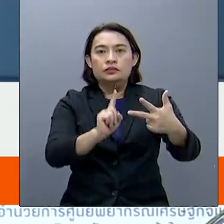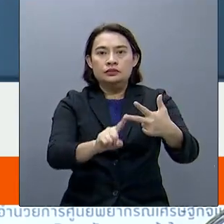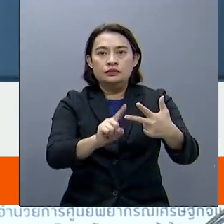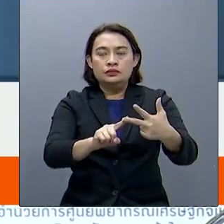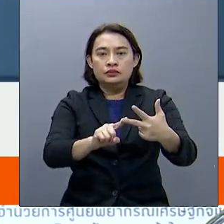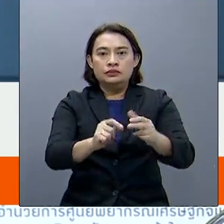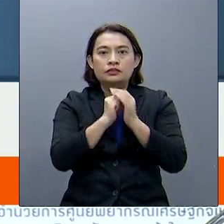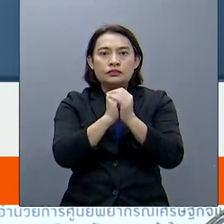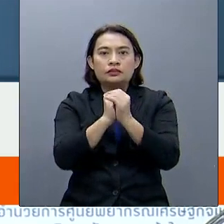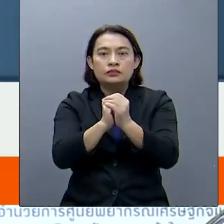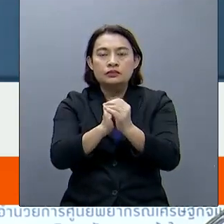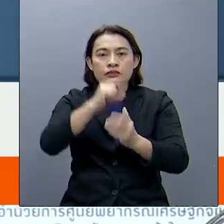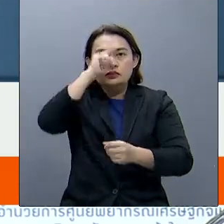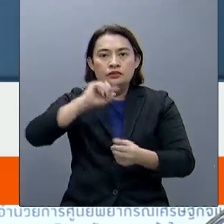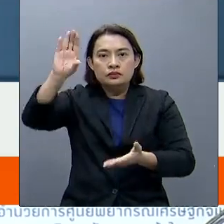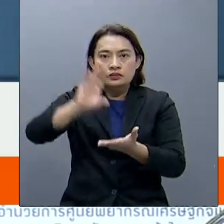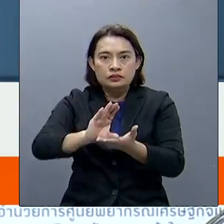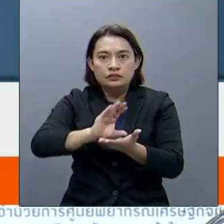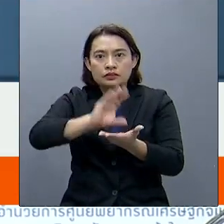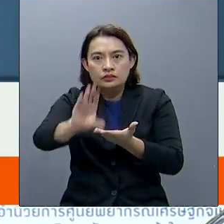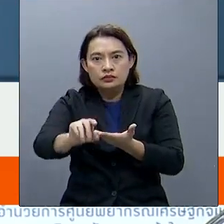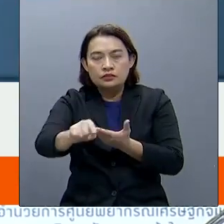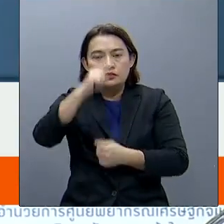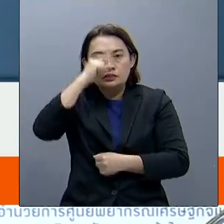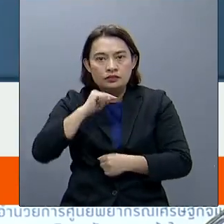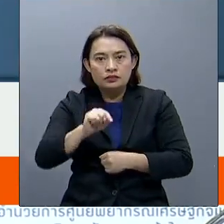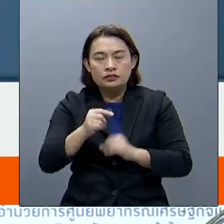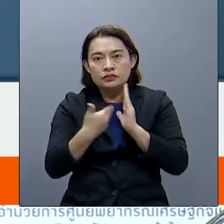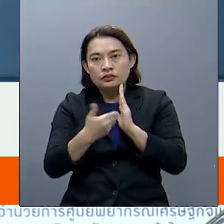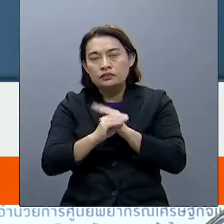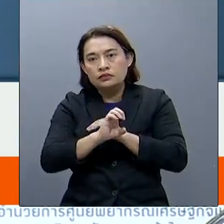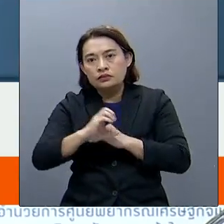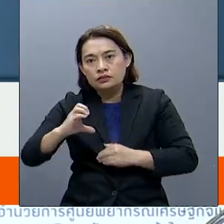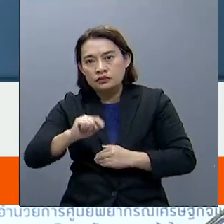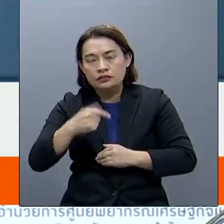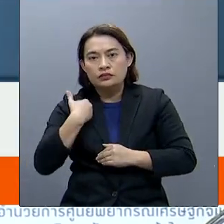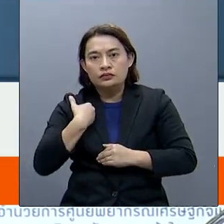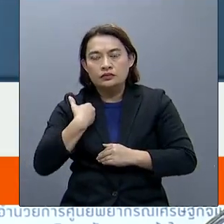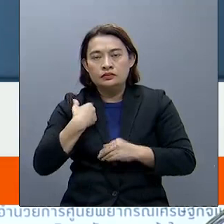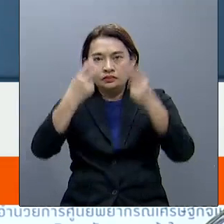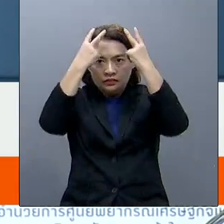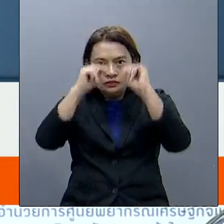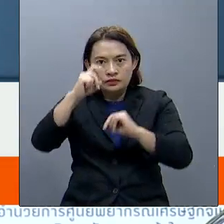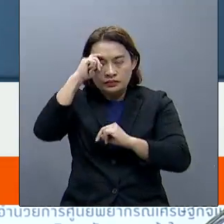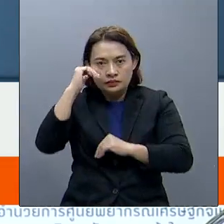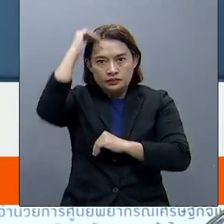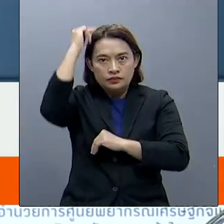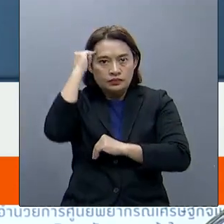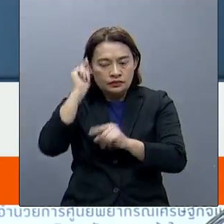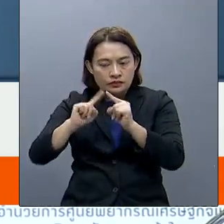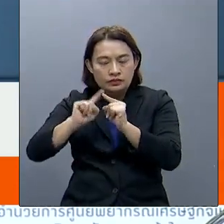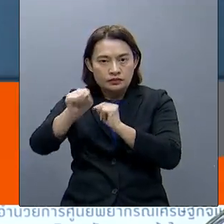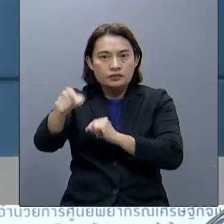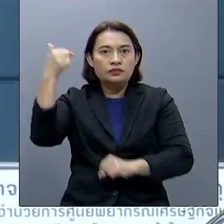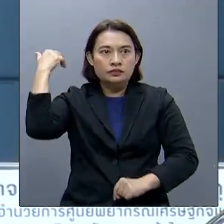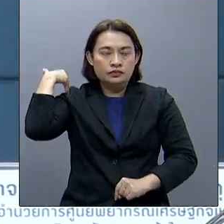กับไทยซึ่งไทยเองก็มีพื้นที่ EEC แล้วก็มีแนวคิดที่รัฐบาลของนายกรัฐมนตรีเศรษฐามีแนวคิดเรื่องแลนด์บริดจ์ต่างหากนะครับ